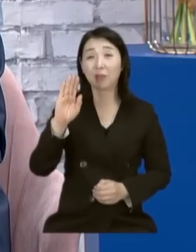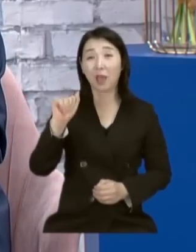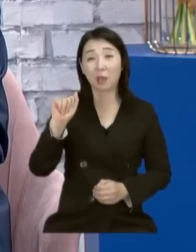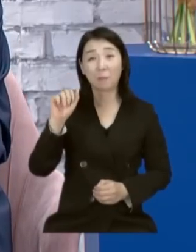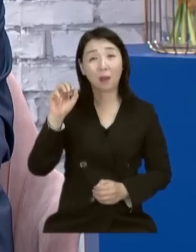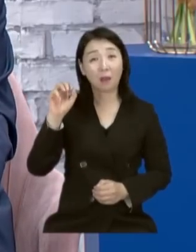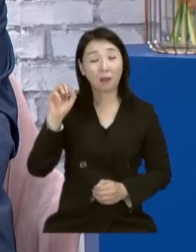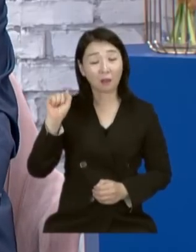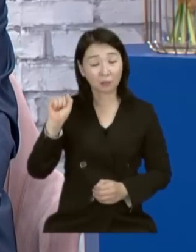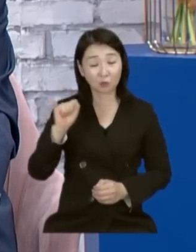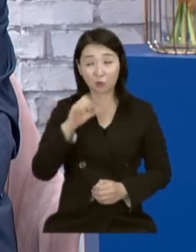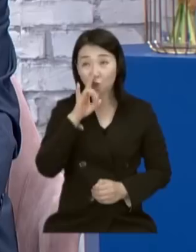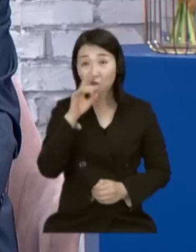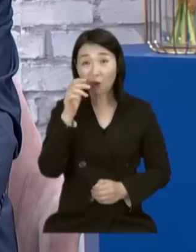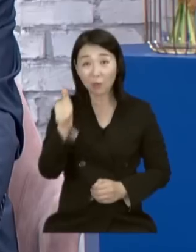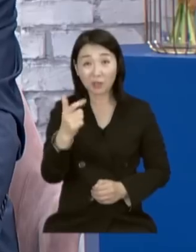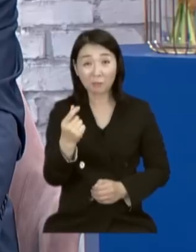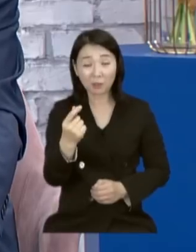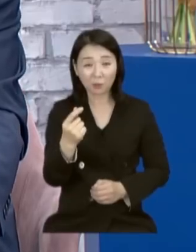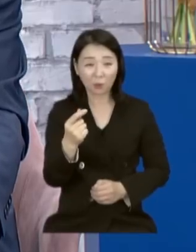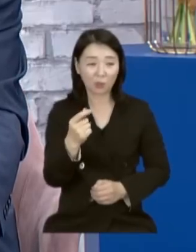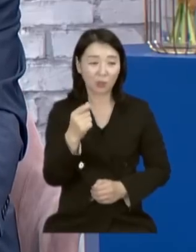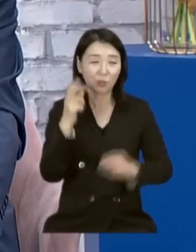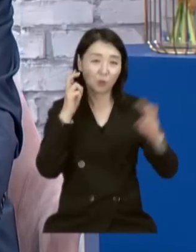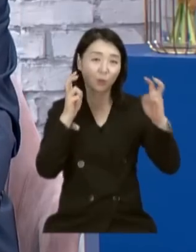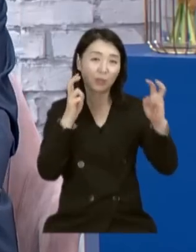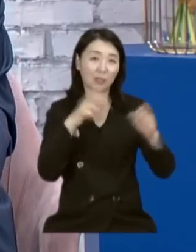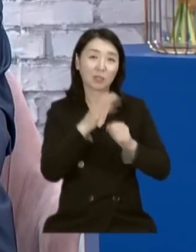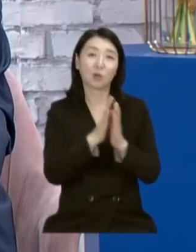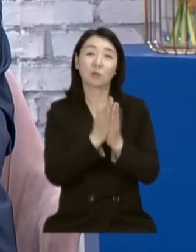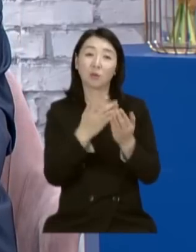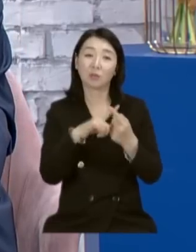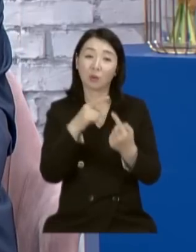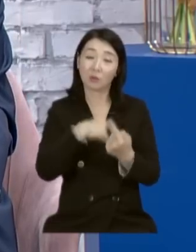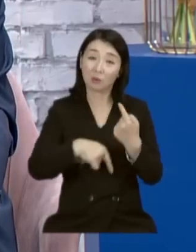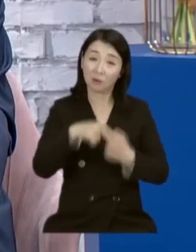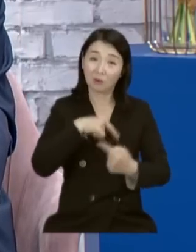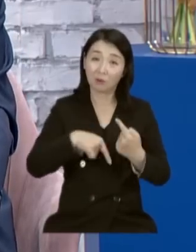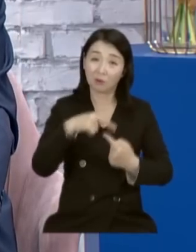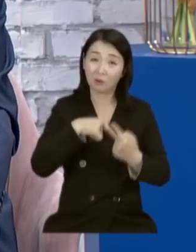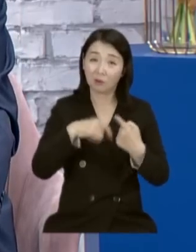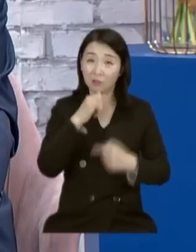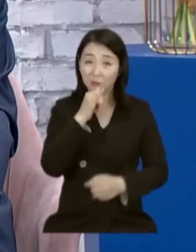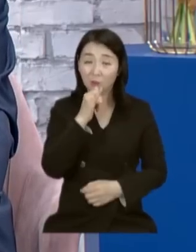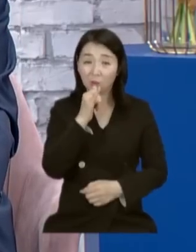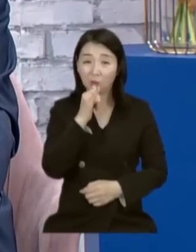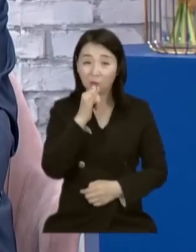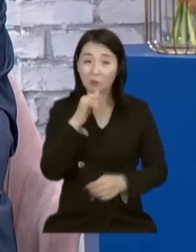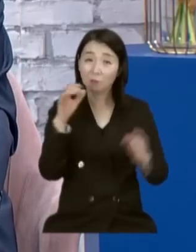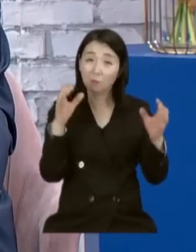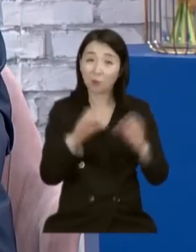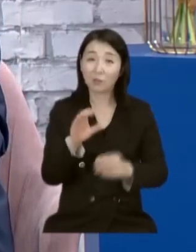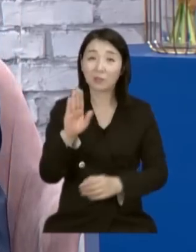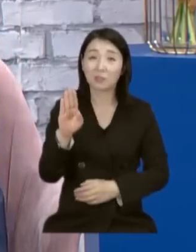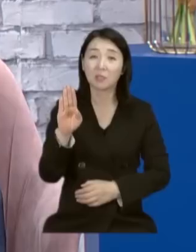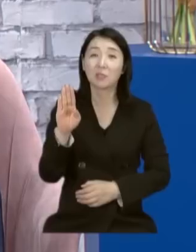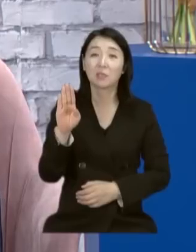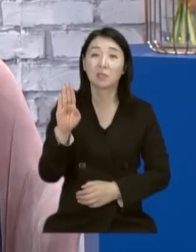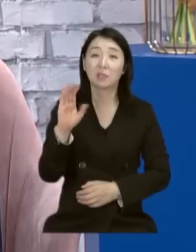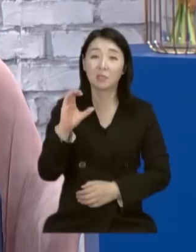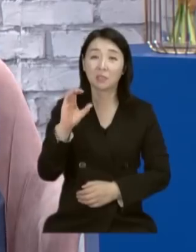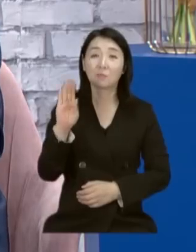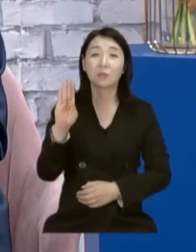네. 그 회사를 성경적으로 하는 그 비즈니스맨들의 모임이 CBMC지